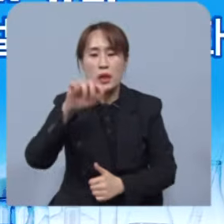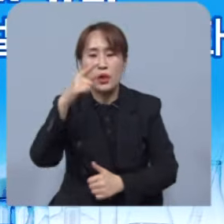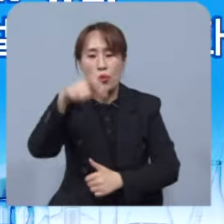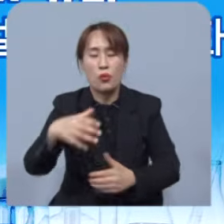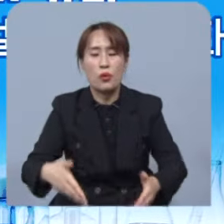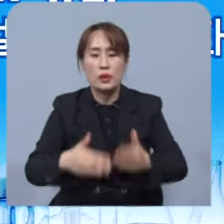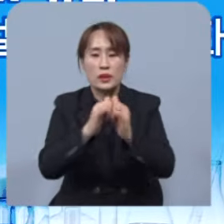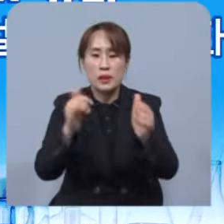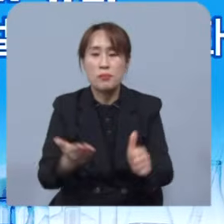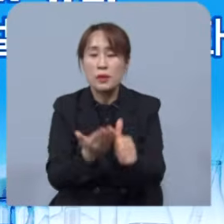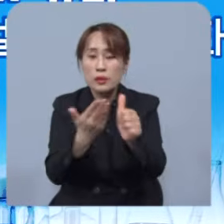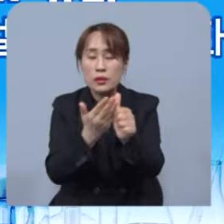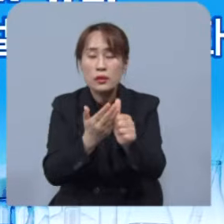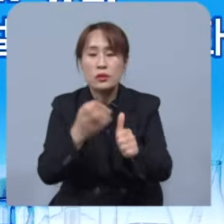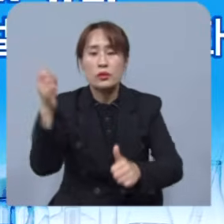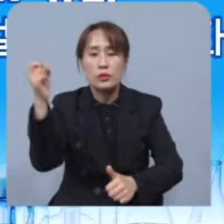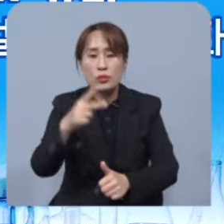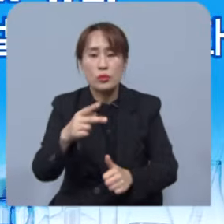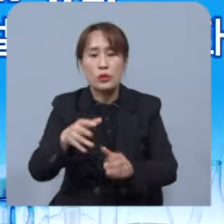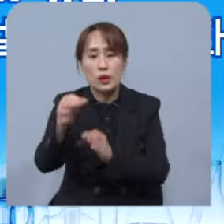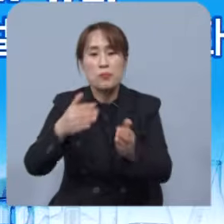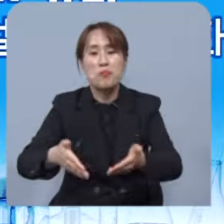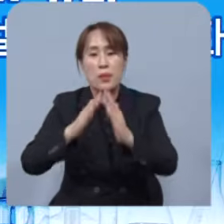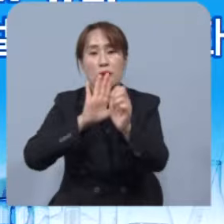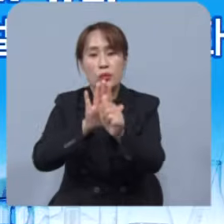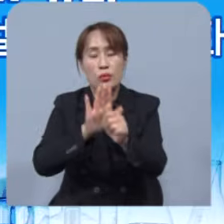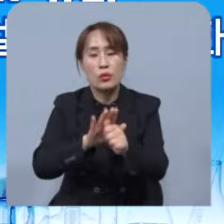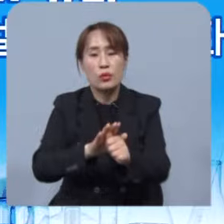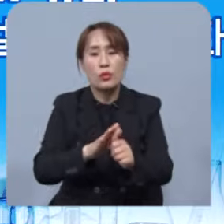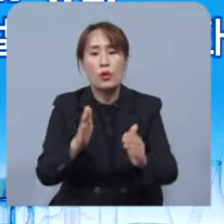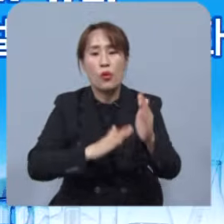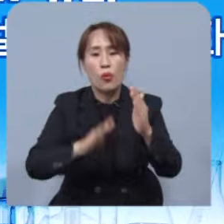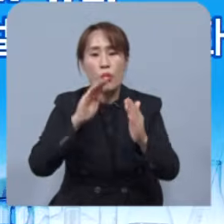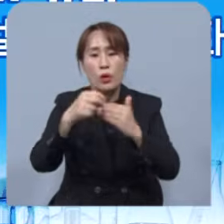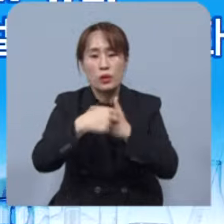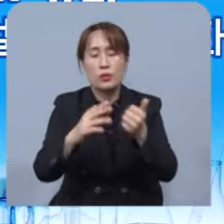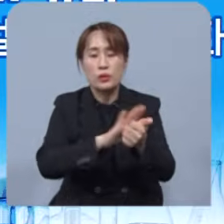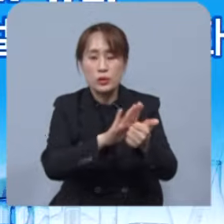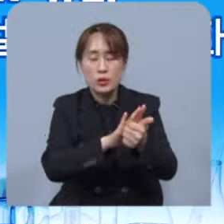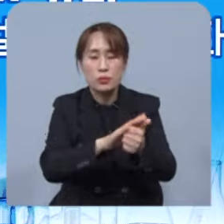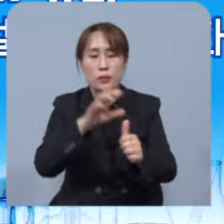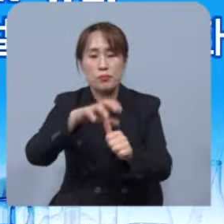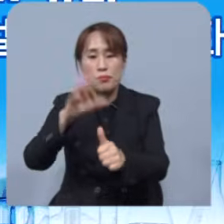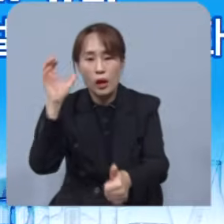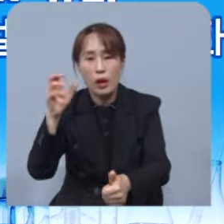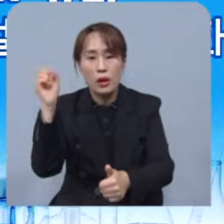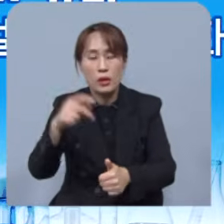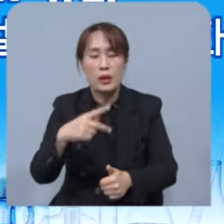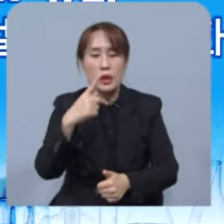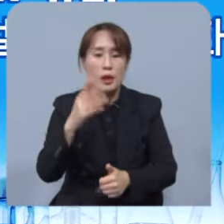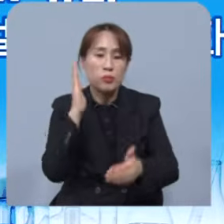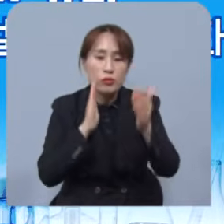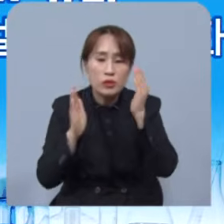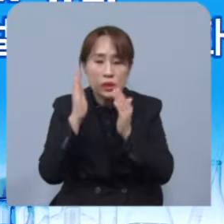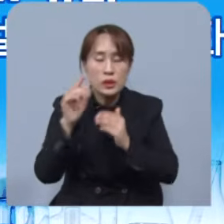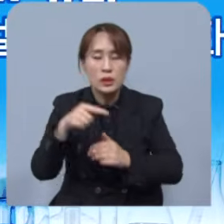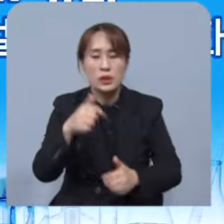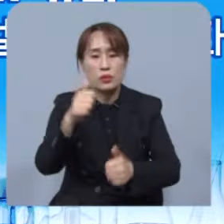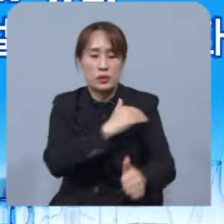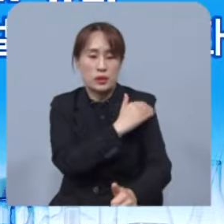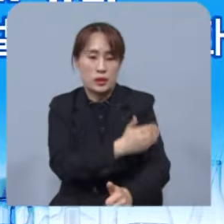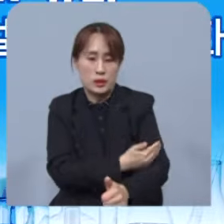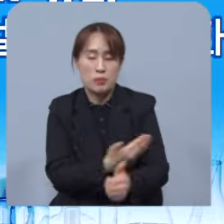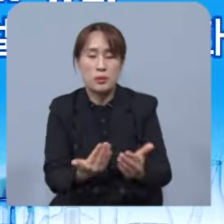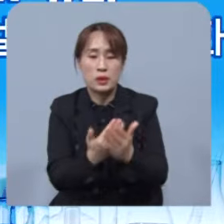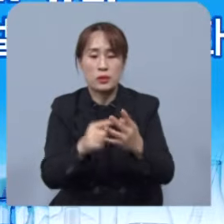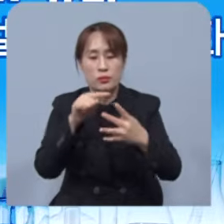육성, 인력 양성 및 창업, 그리고 공공의료 서비스와 규제 특례, K-뷰티, 경쟁력 강화